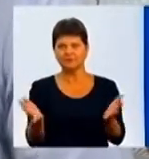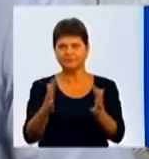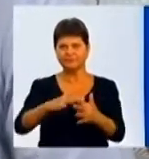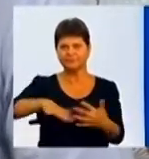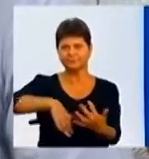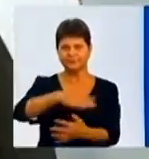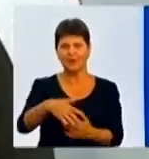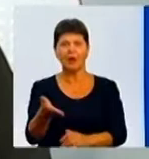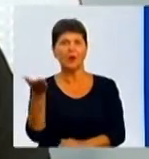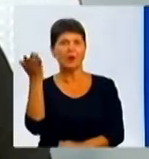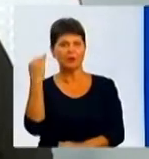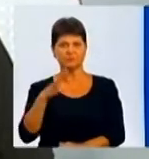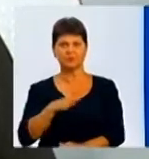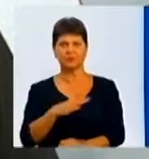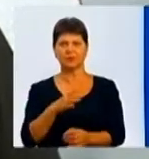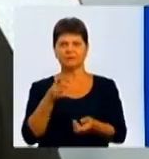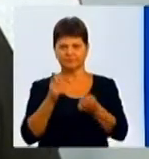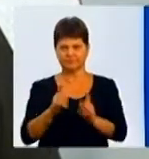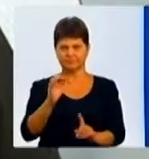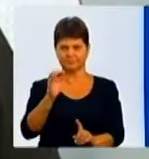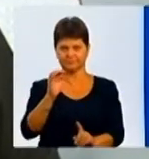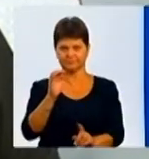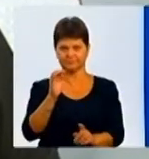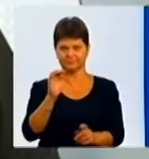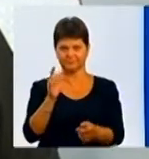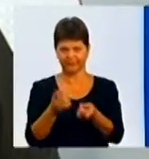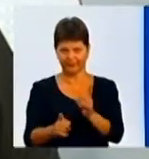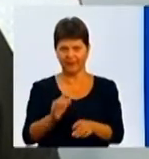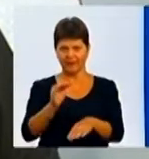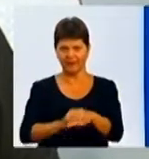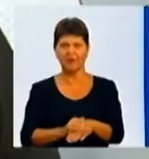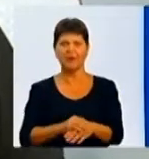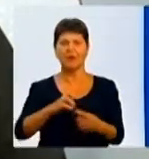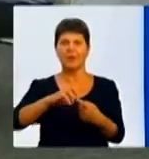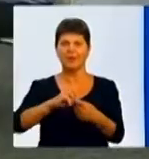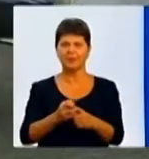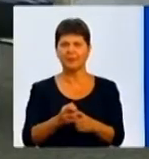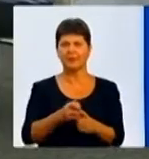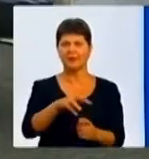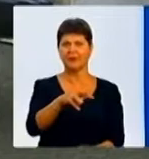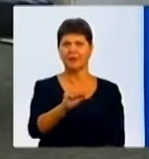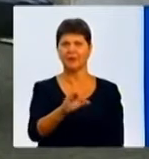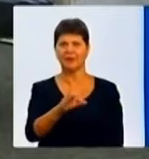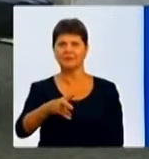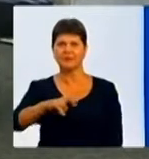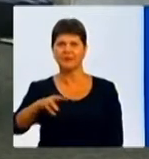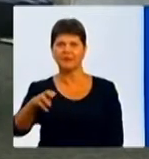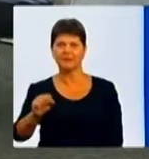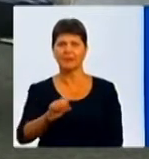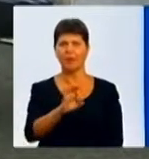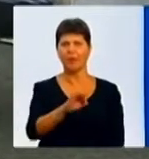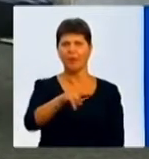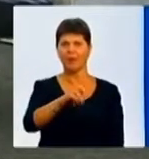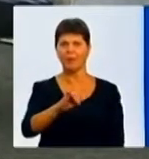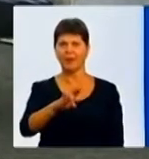були, гриби білі, гриби маслята, там опенькі, інші. Їх збирали, масово